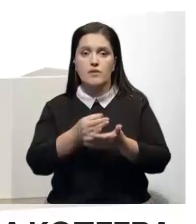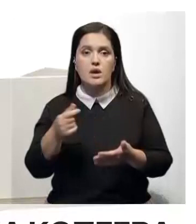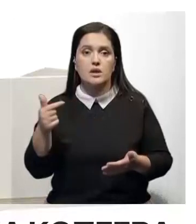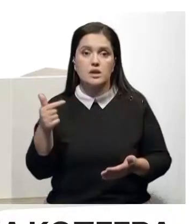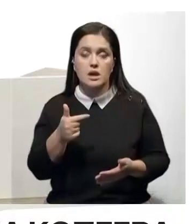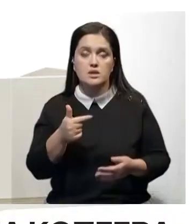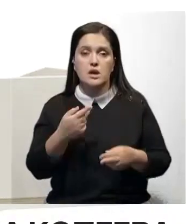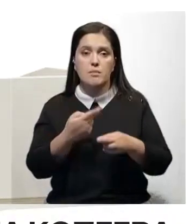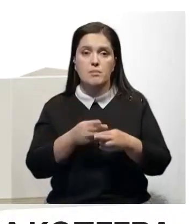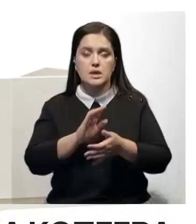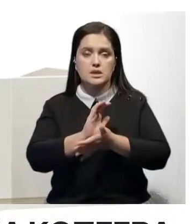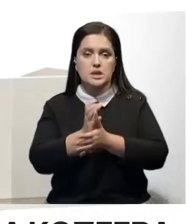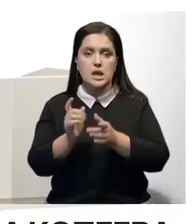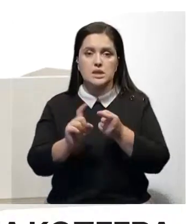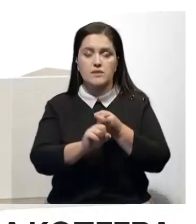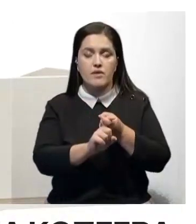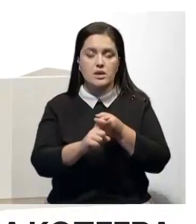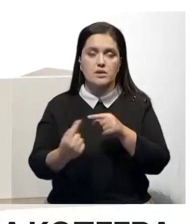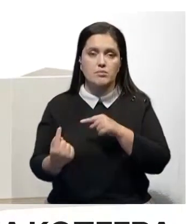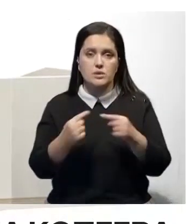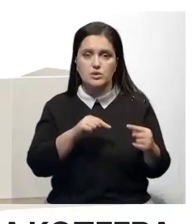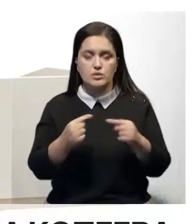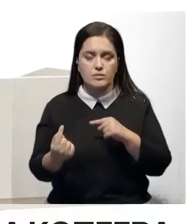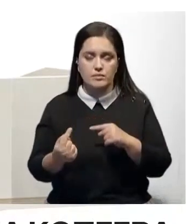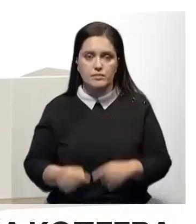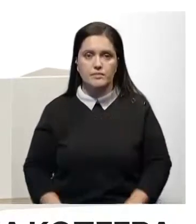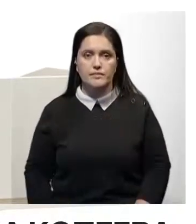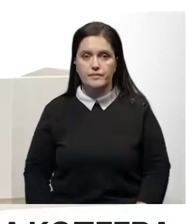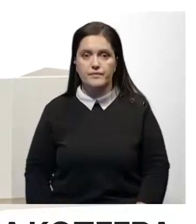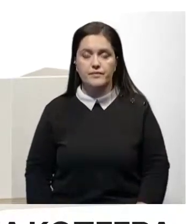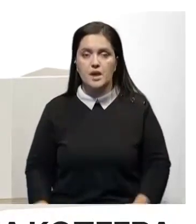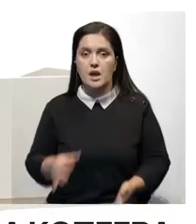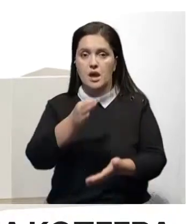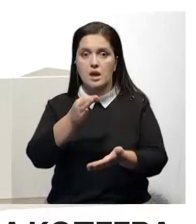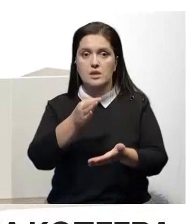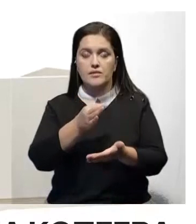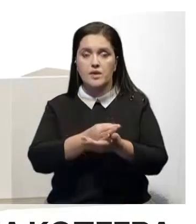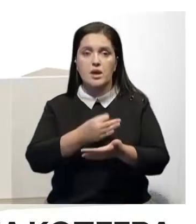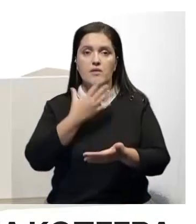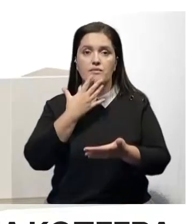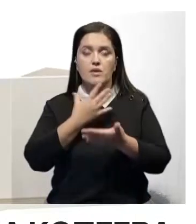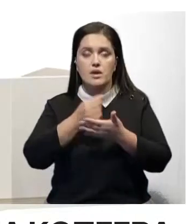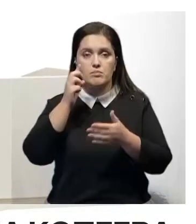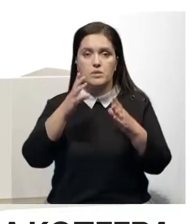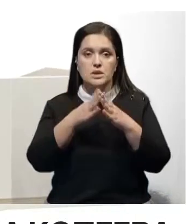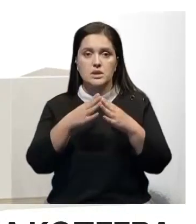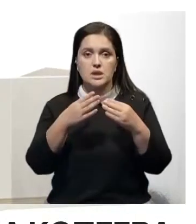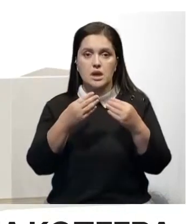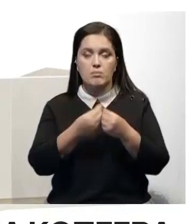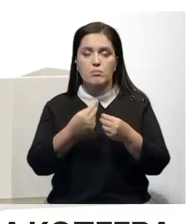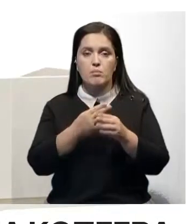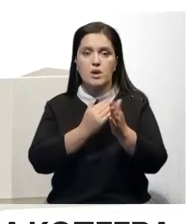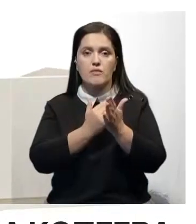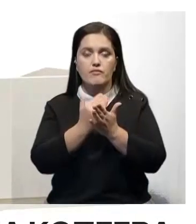эти понятия тесно связаны между собой одно невозможно без другого ответственность перед своей страной и семьей - это признак